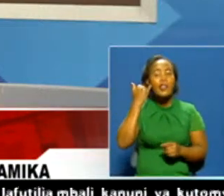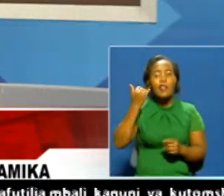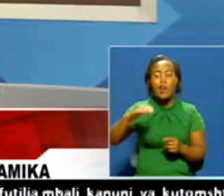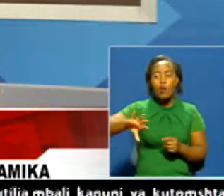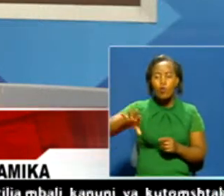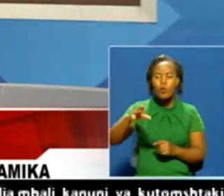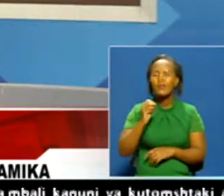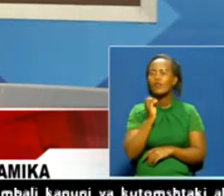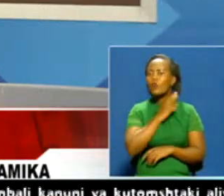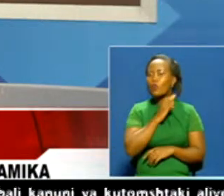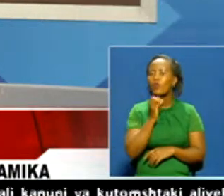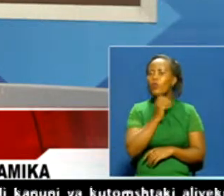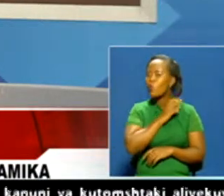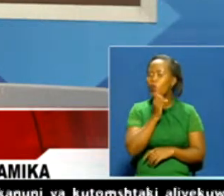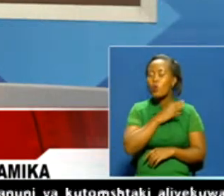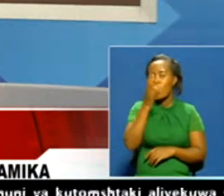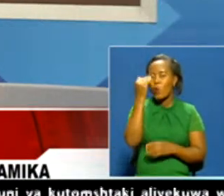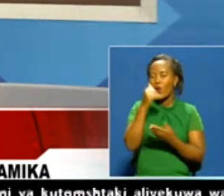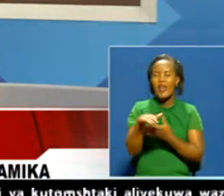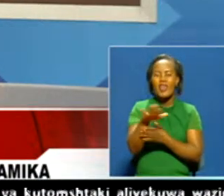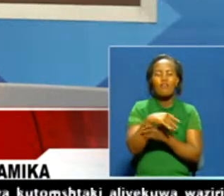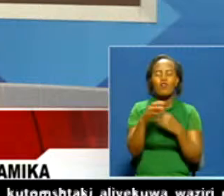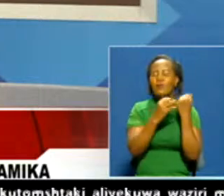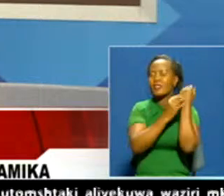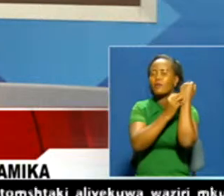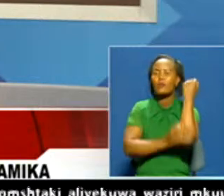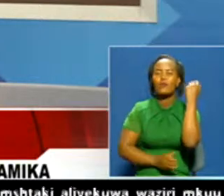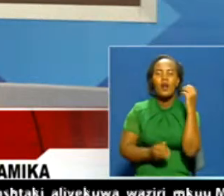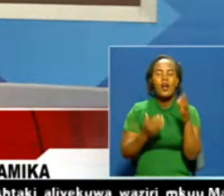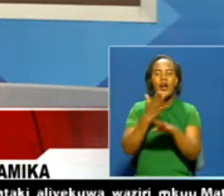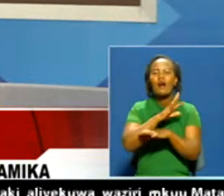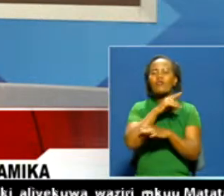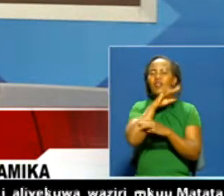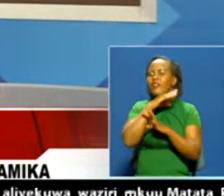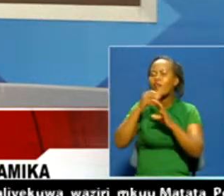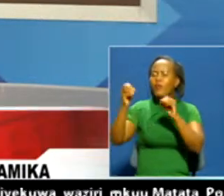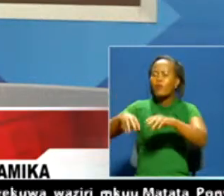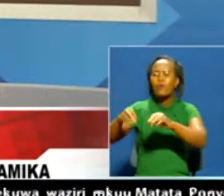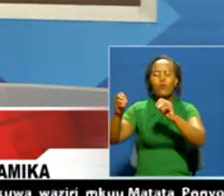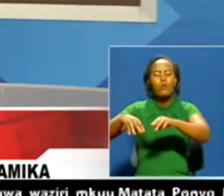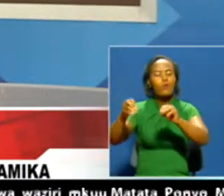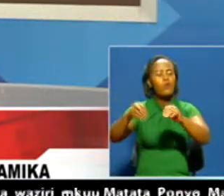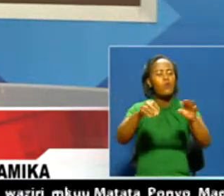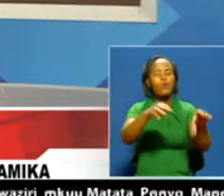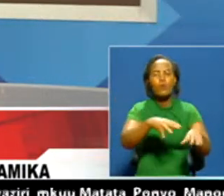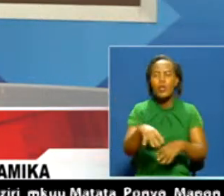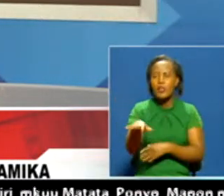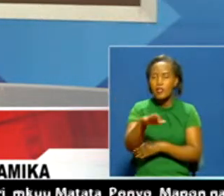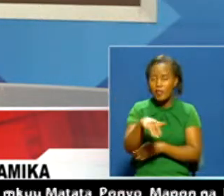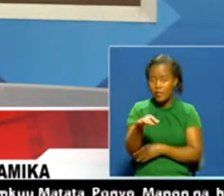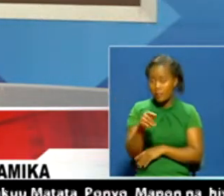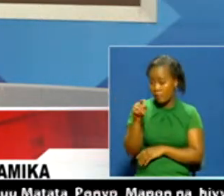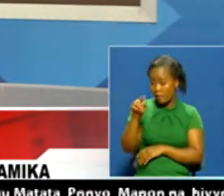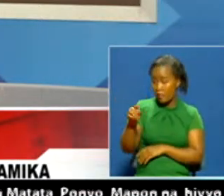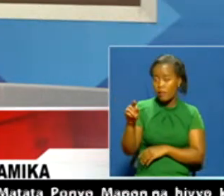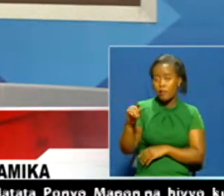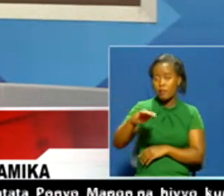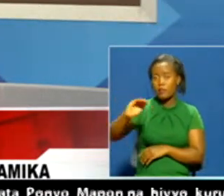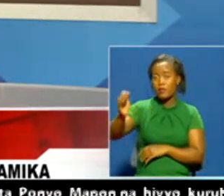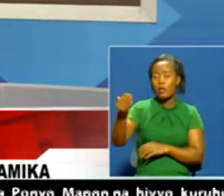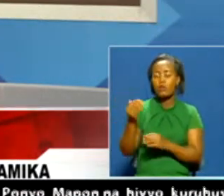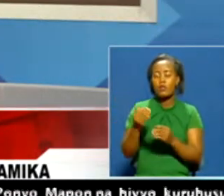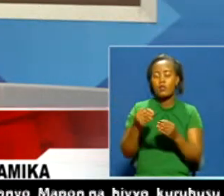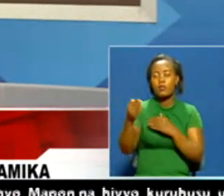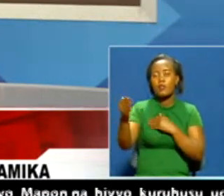wamelalamikia mazingira hatari yanayotokana na eneo la utupaji taka lililo katika sehemu hiyo. Mtaa wa Mountain View ulio kwenye kilima na